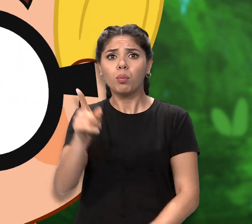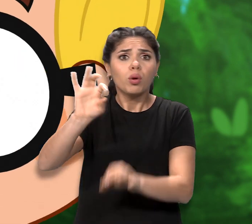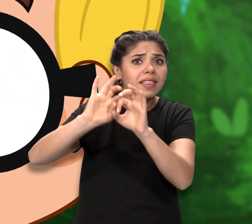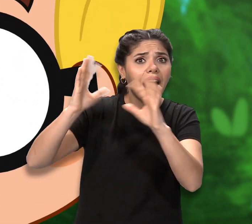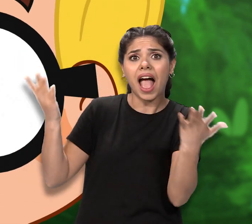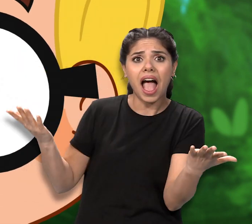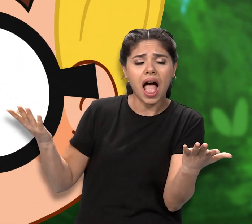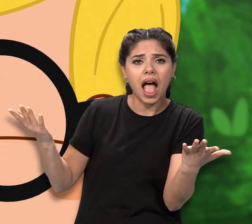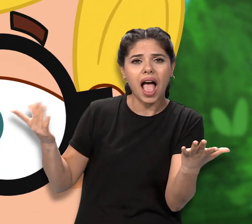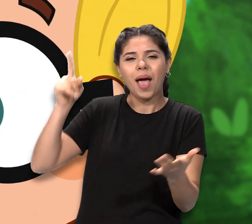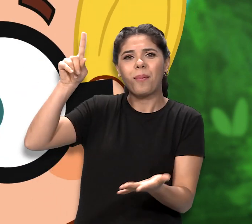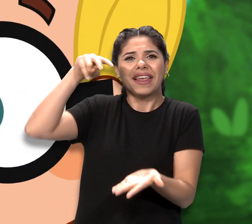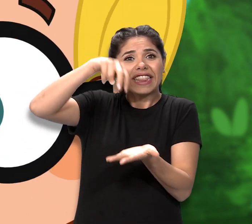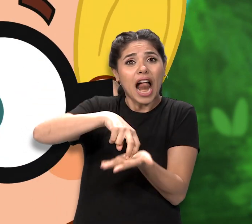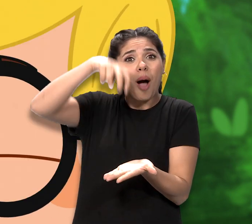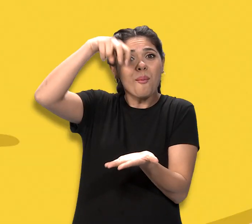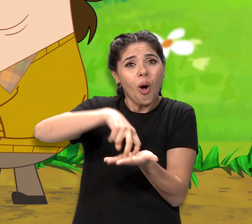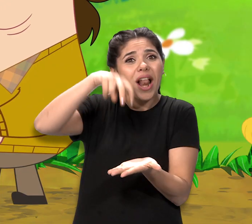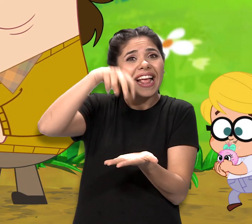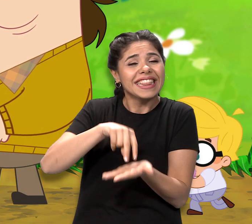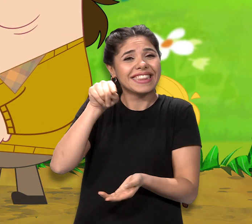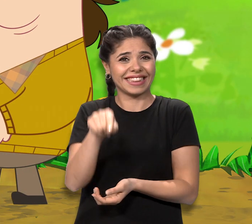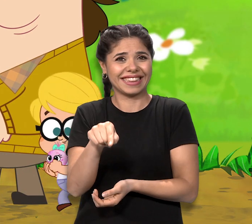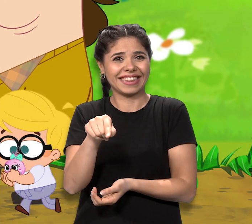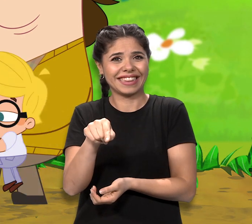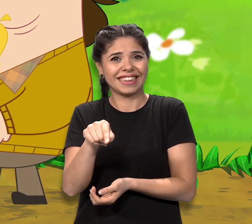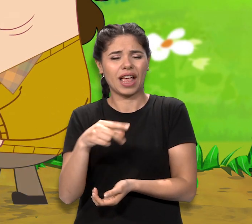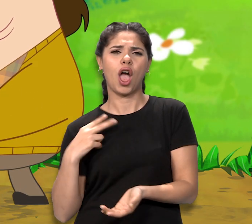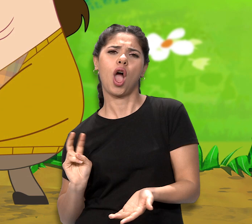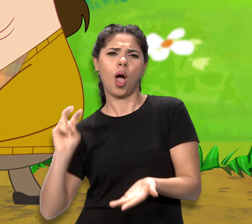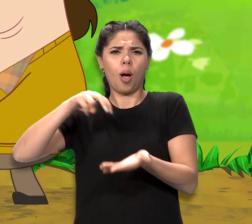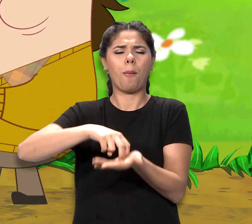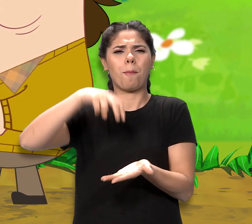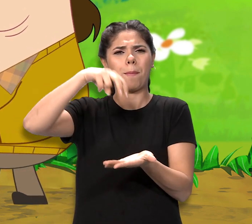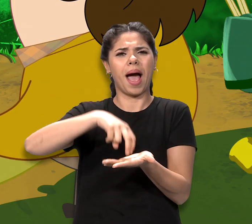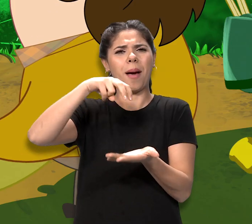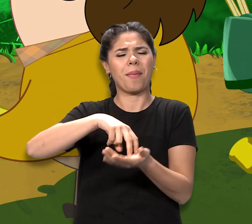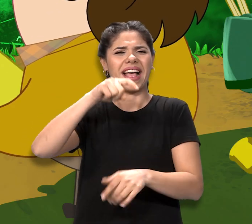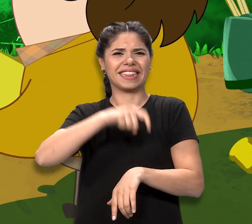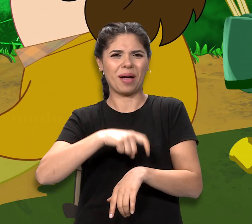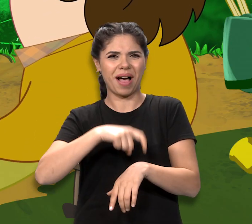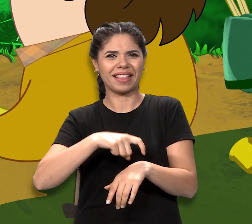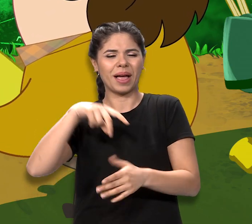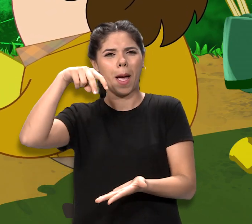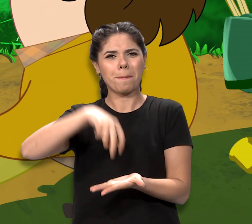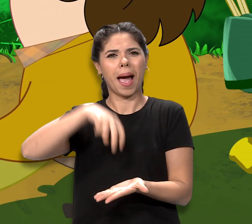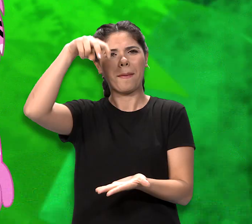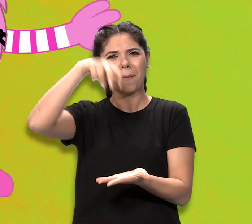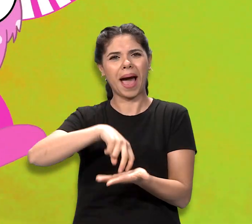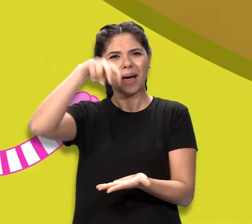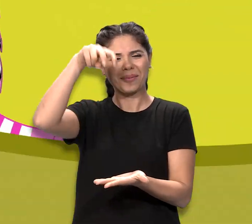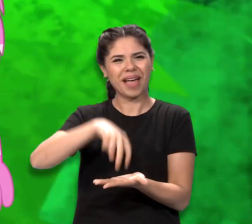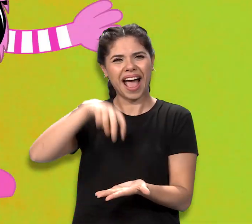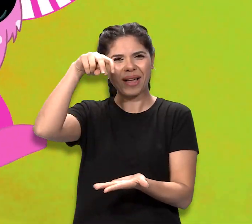O da ne? Bir trambolin. Hop! Zıplama zamanı.